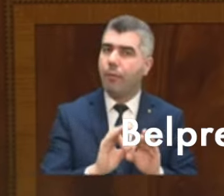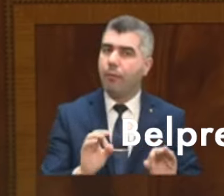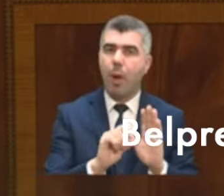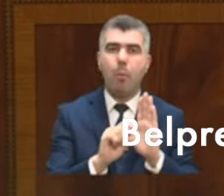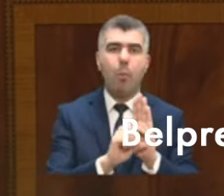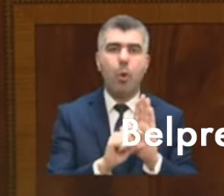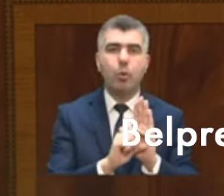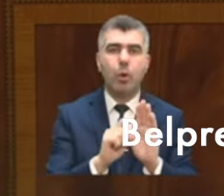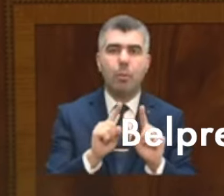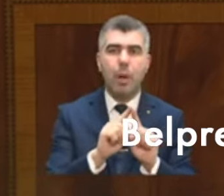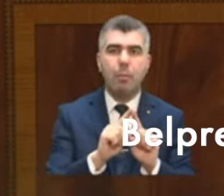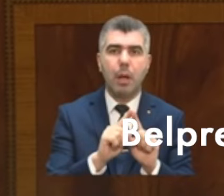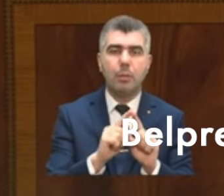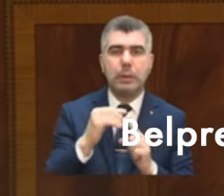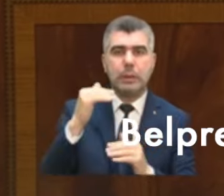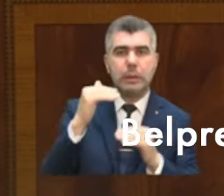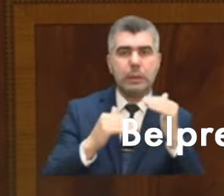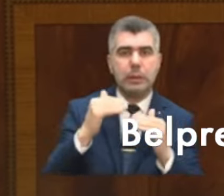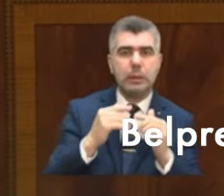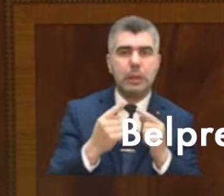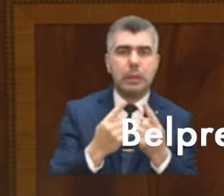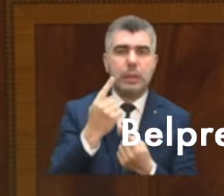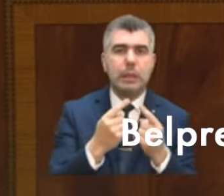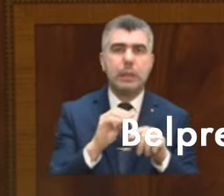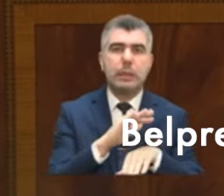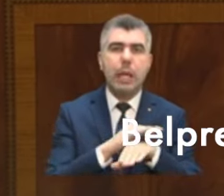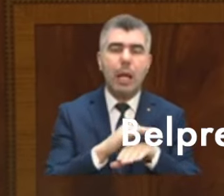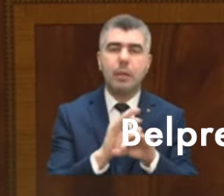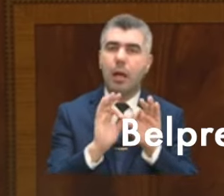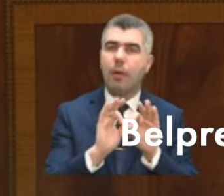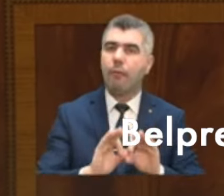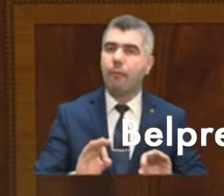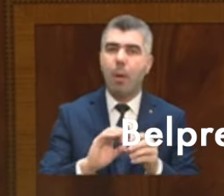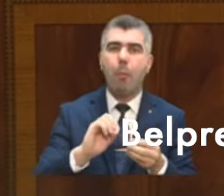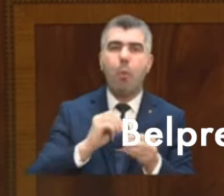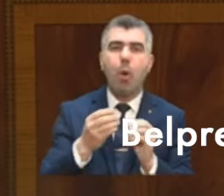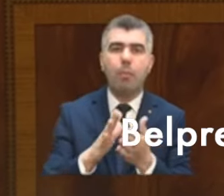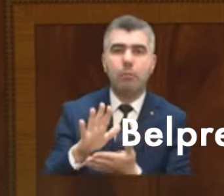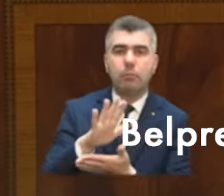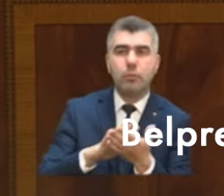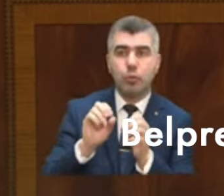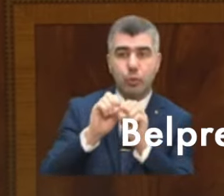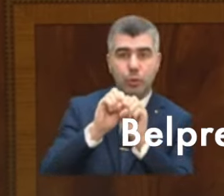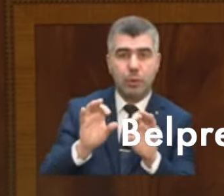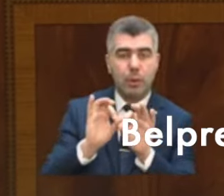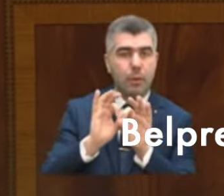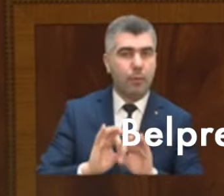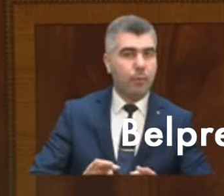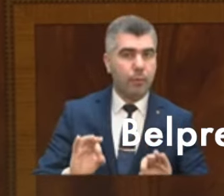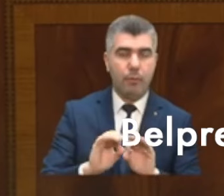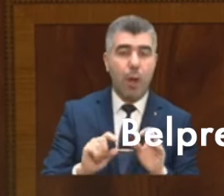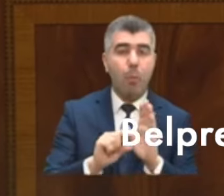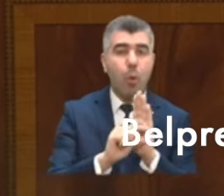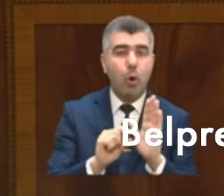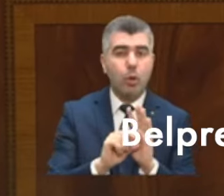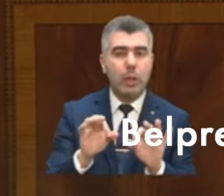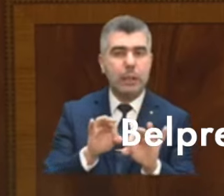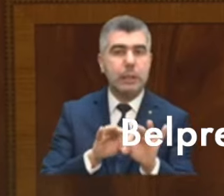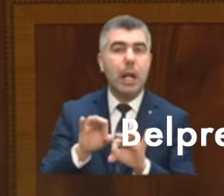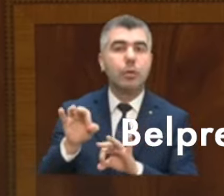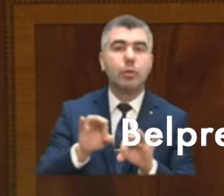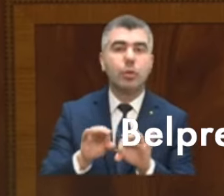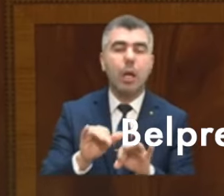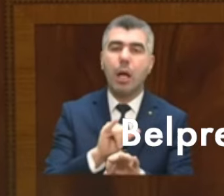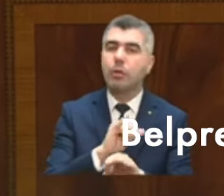مزايدات سياسيه او مطيه لتاج التوترات الاجتماعيه فهذا موضوع استراتيجي لا